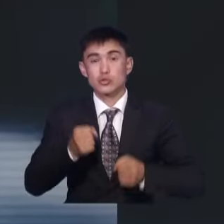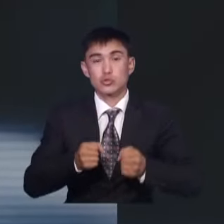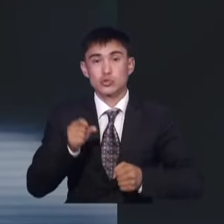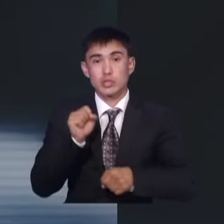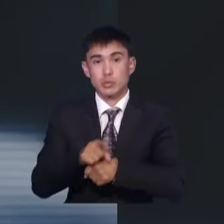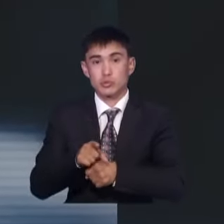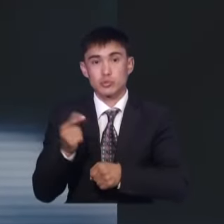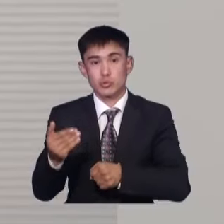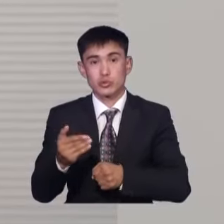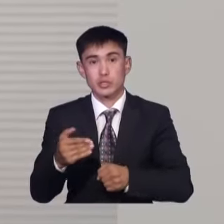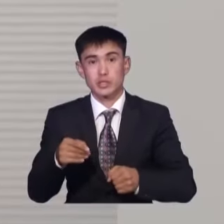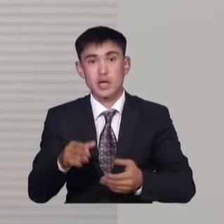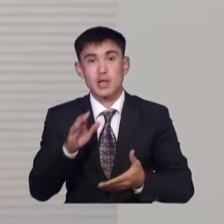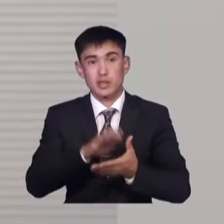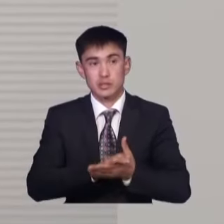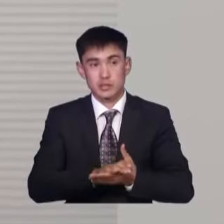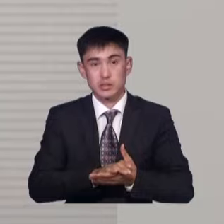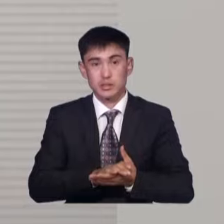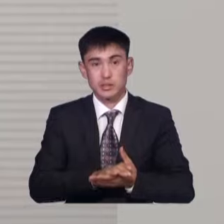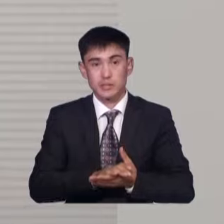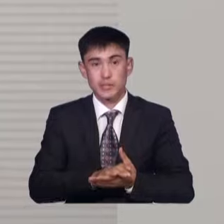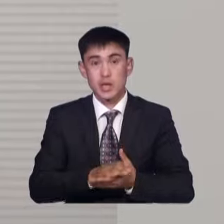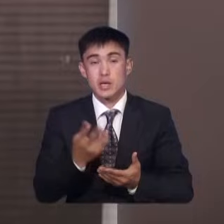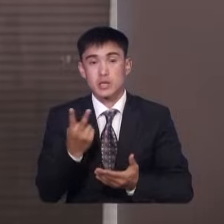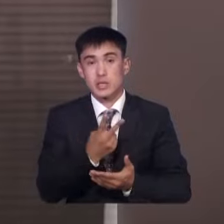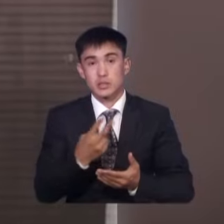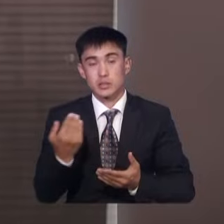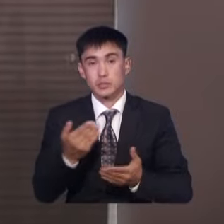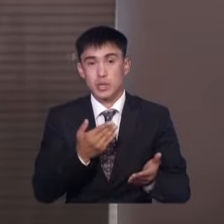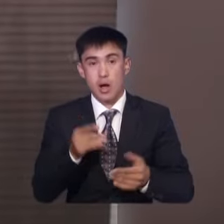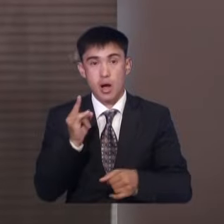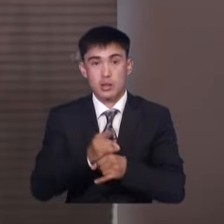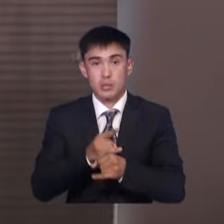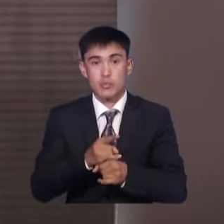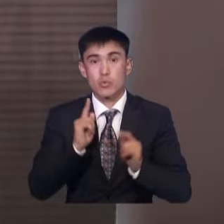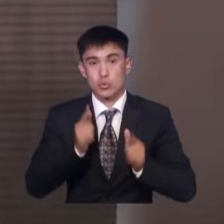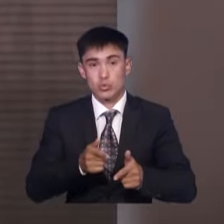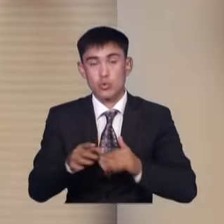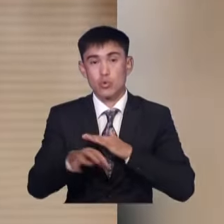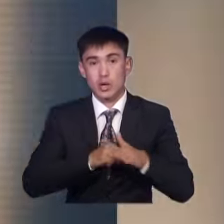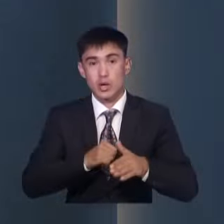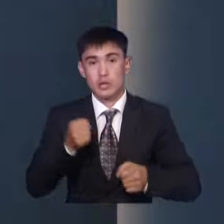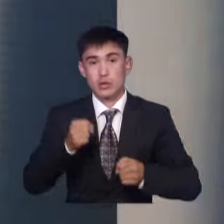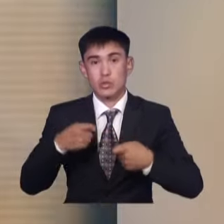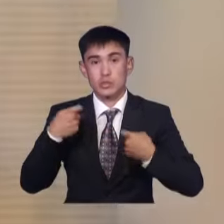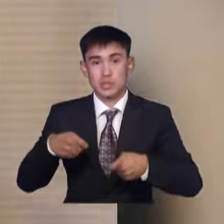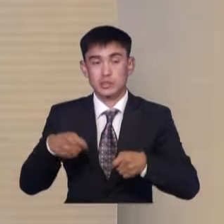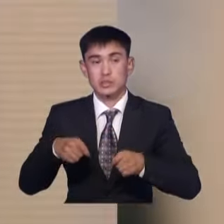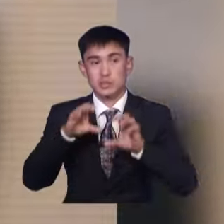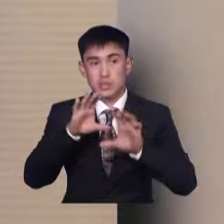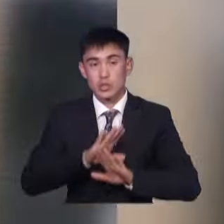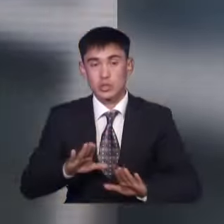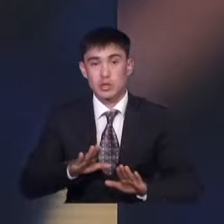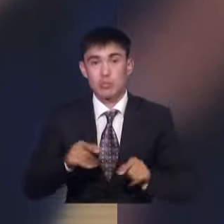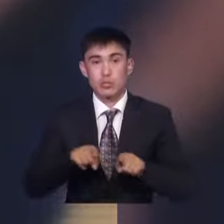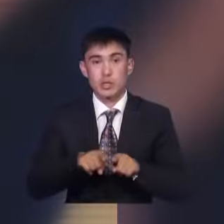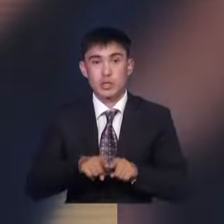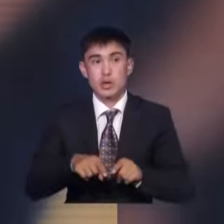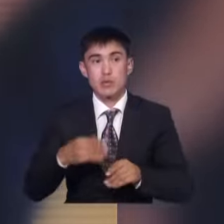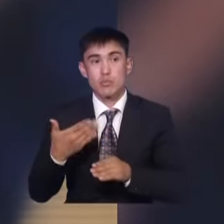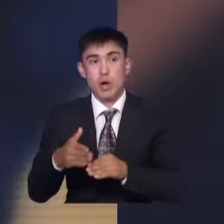ал жүргізушілерге тапсырыс беруші ретінде таныстырады. Екі тарапты да алдап, көндіріп, ұрланған тауарды заңсыз сатады. Мұндай әрекеттердің